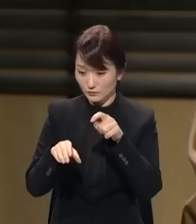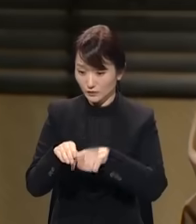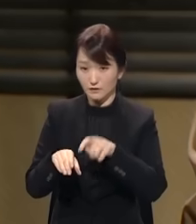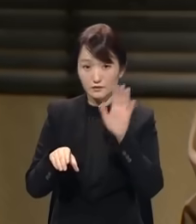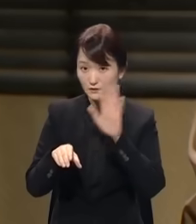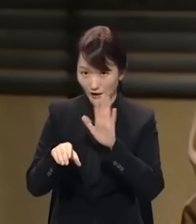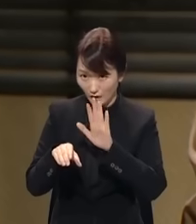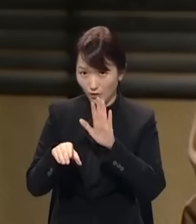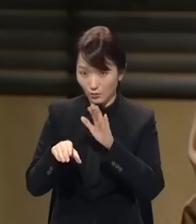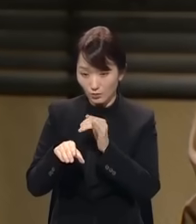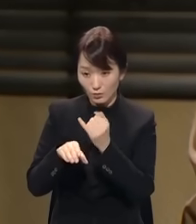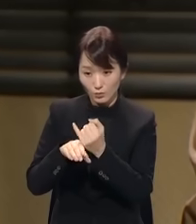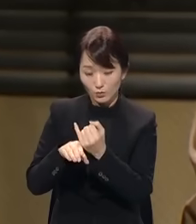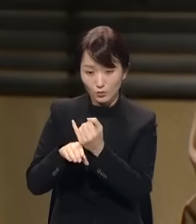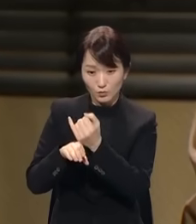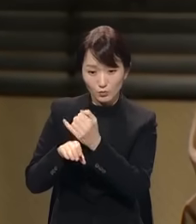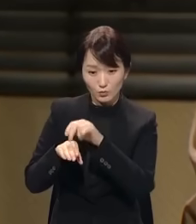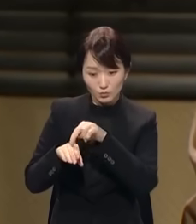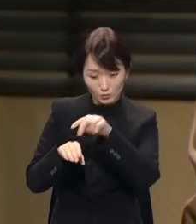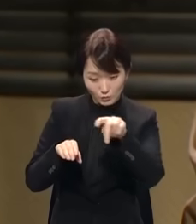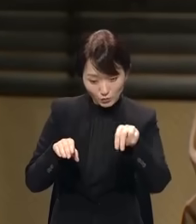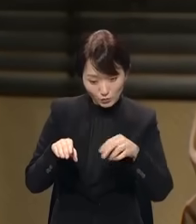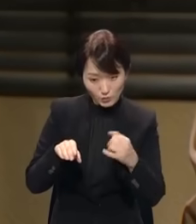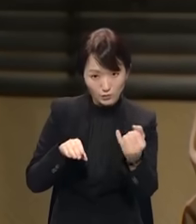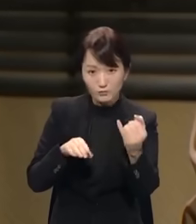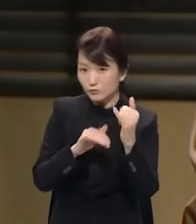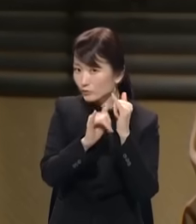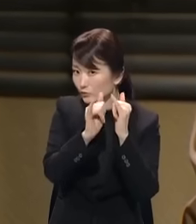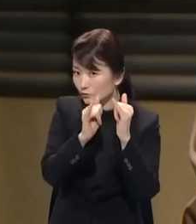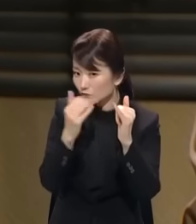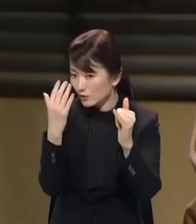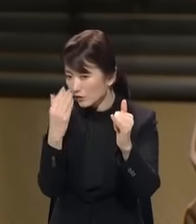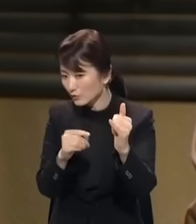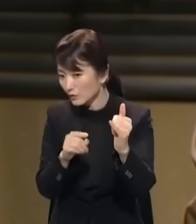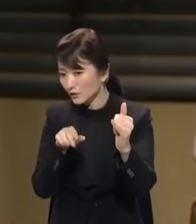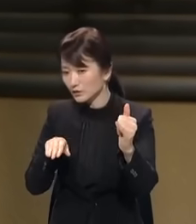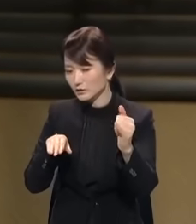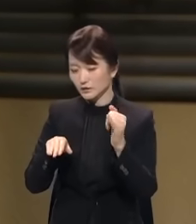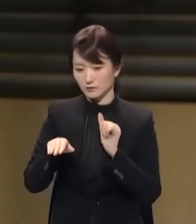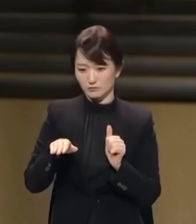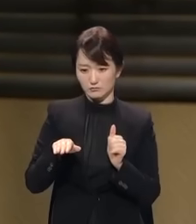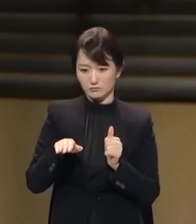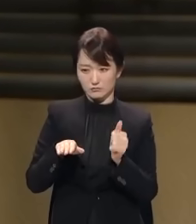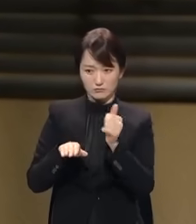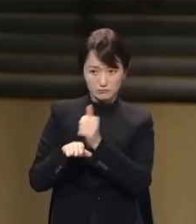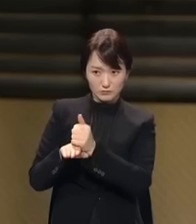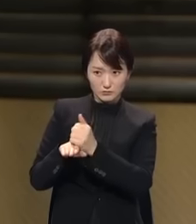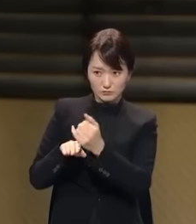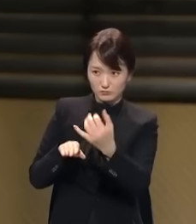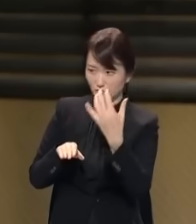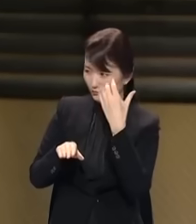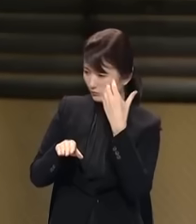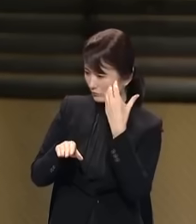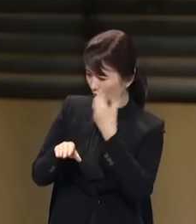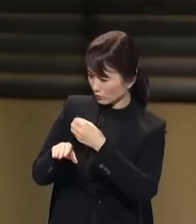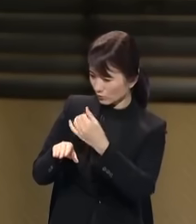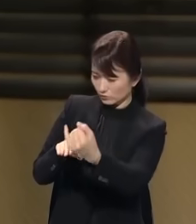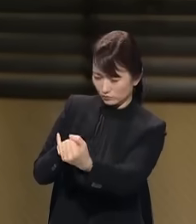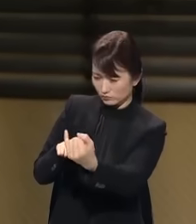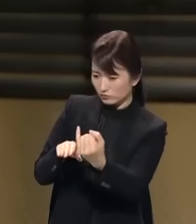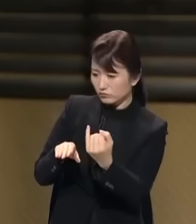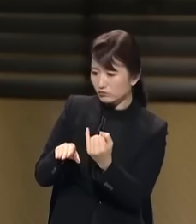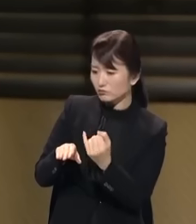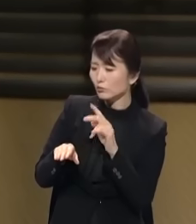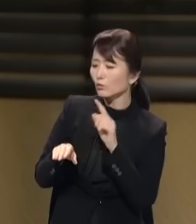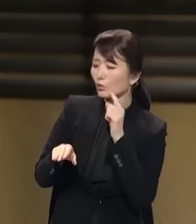거고요. 자, 인근에서 통화를 하고 있는데 그걸 보고 있는데 어떤 남성이 탑승하는 모습을 보고 다가갔는 거죠, 당연히. 다가가서